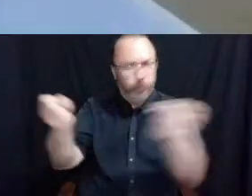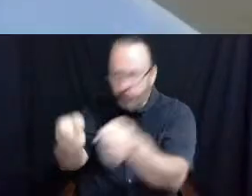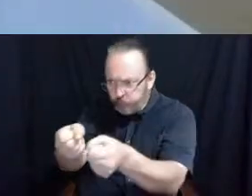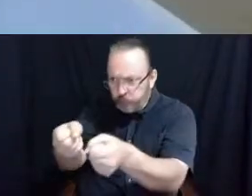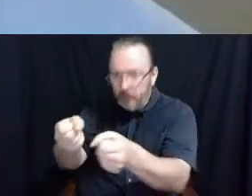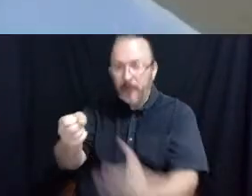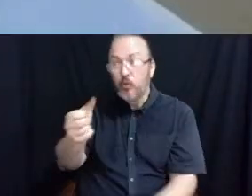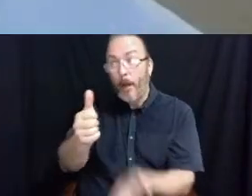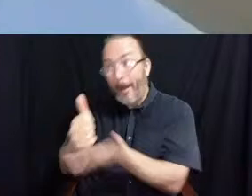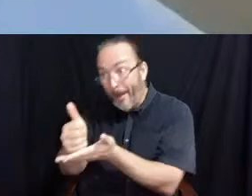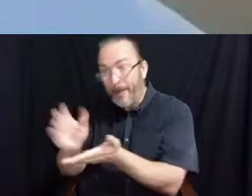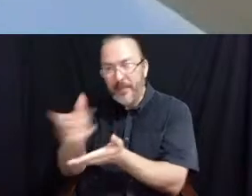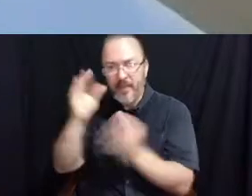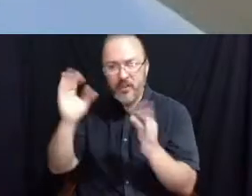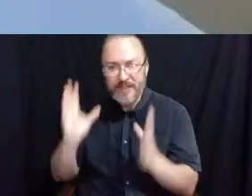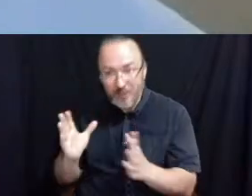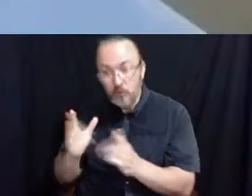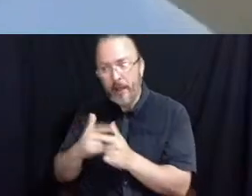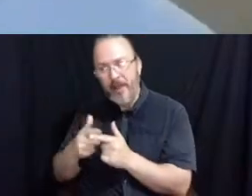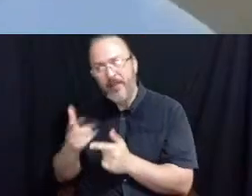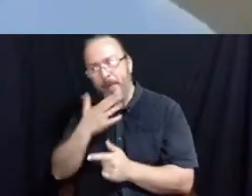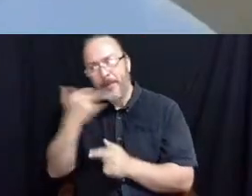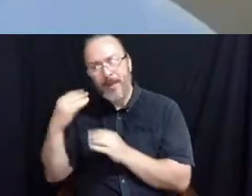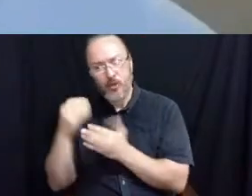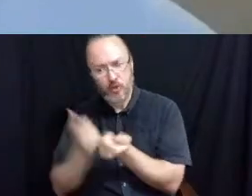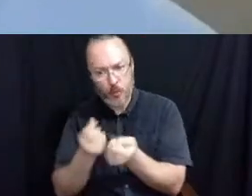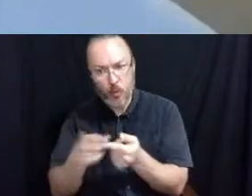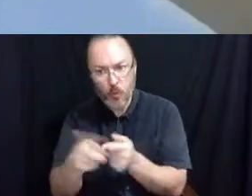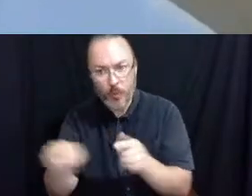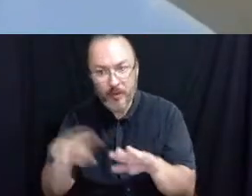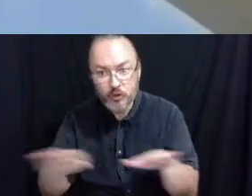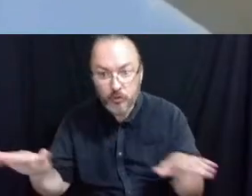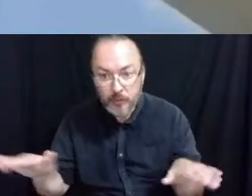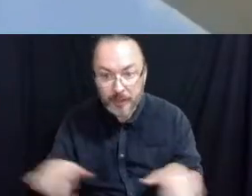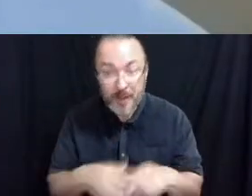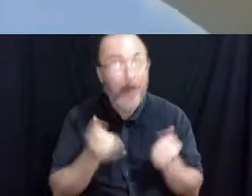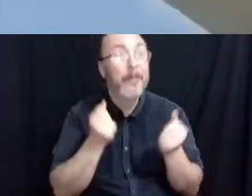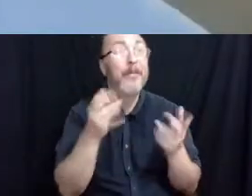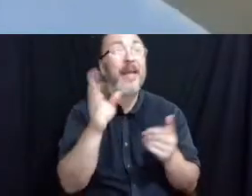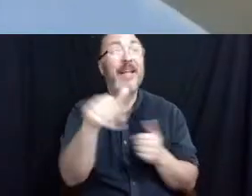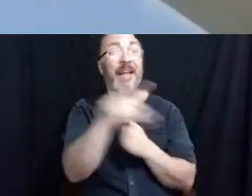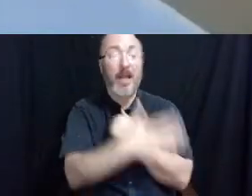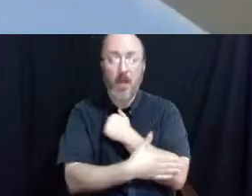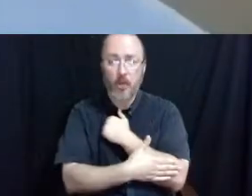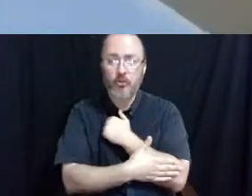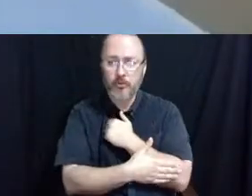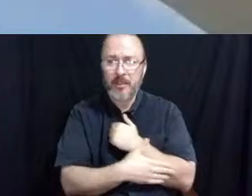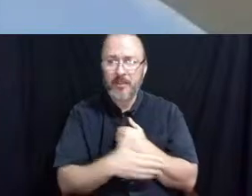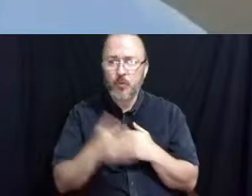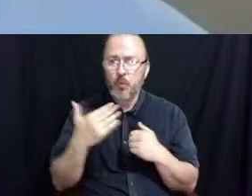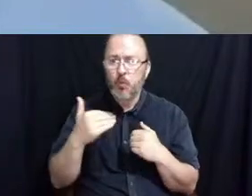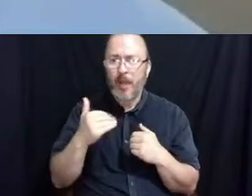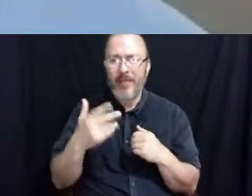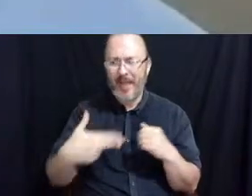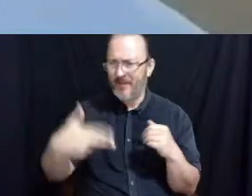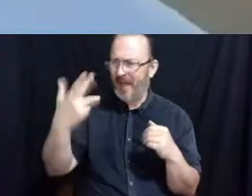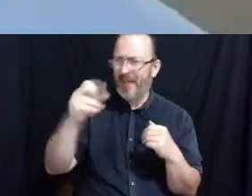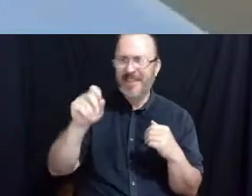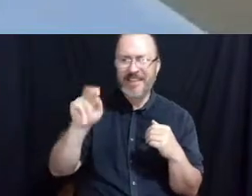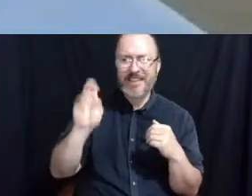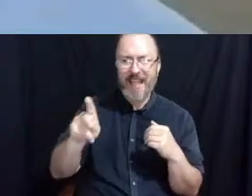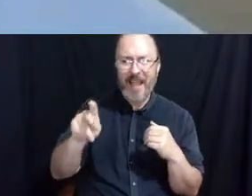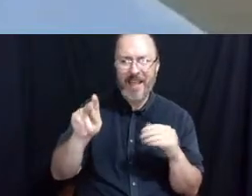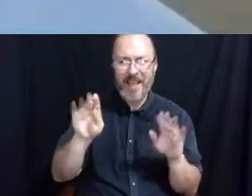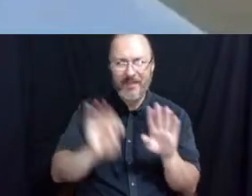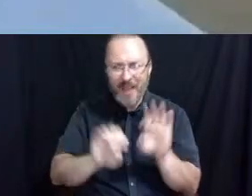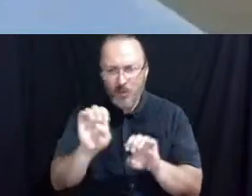pour qu'elle puisse faire son travail, pour soutenir les enfants. De nombreux pays sont obsédés par les évaluations, les tests,